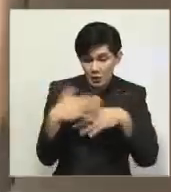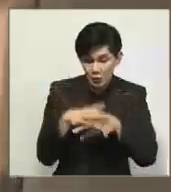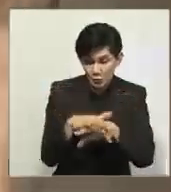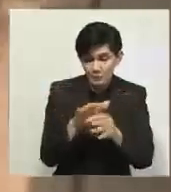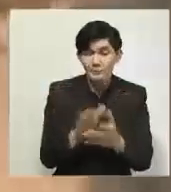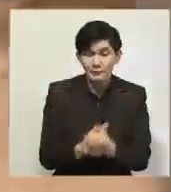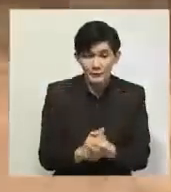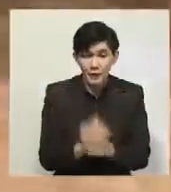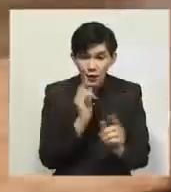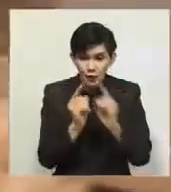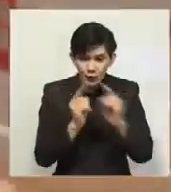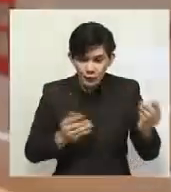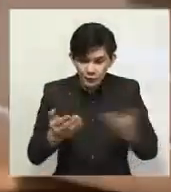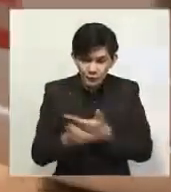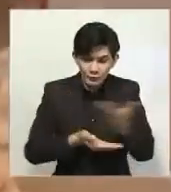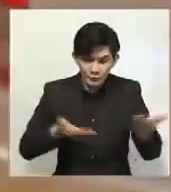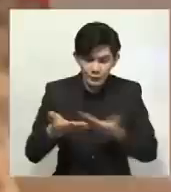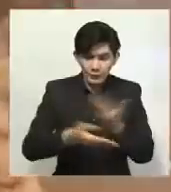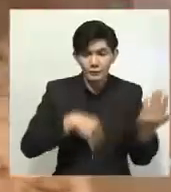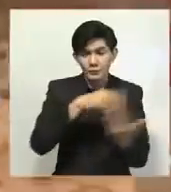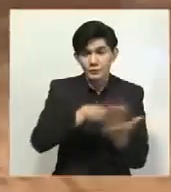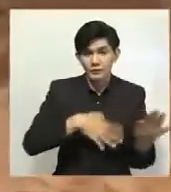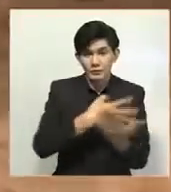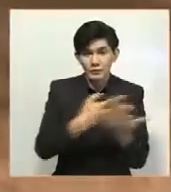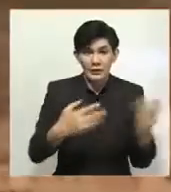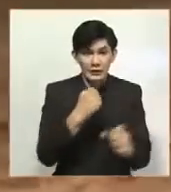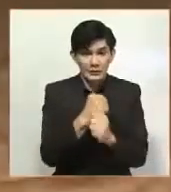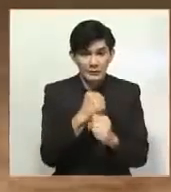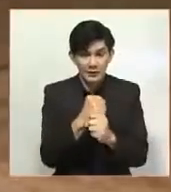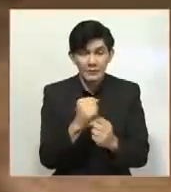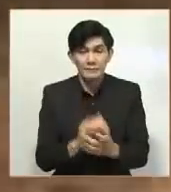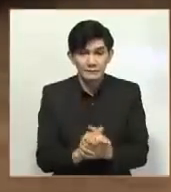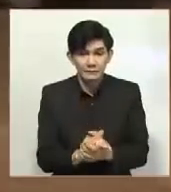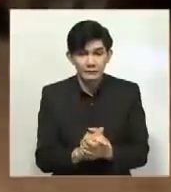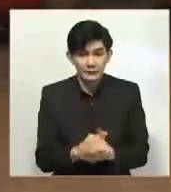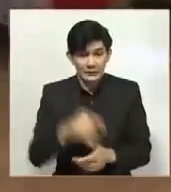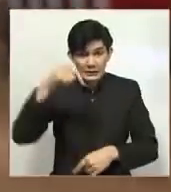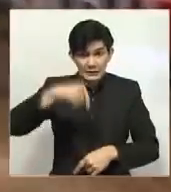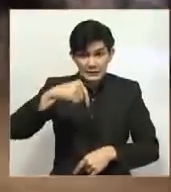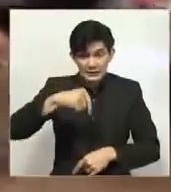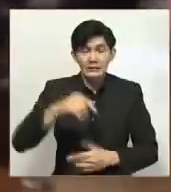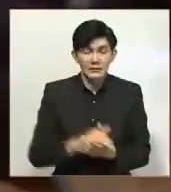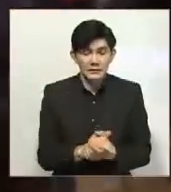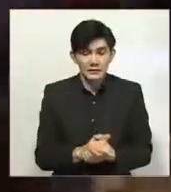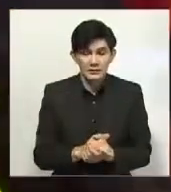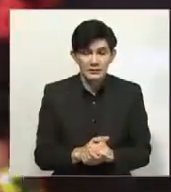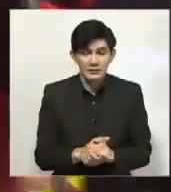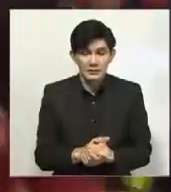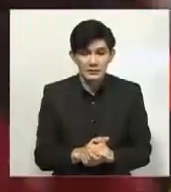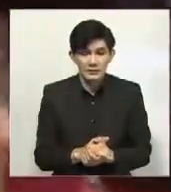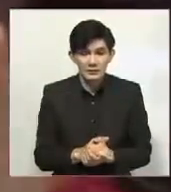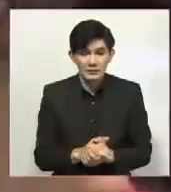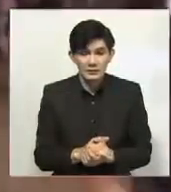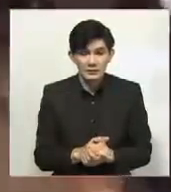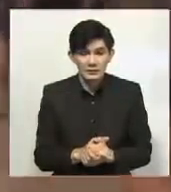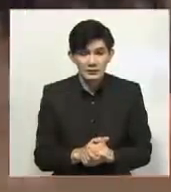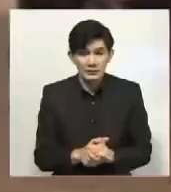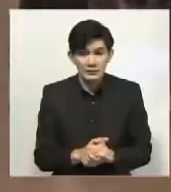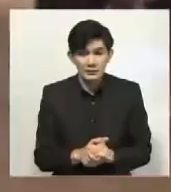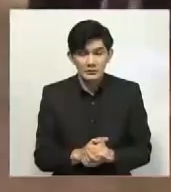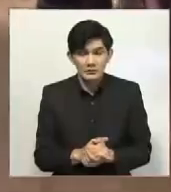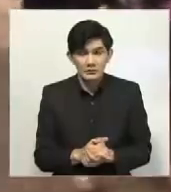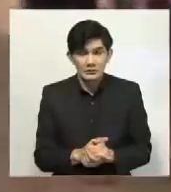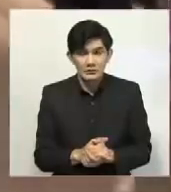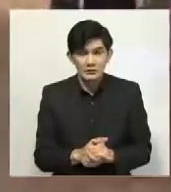มีการหารือถึงแผนในการปฏิบัติงานอยู่โดยจะเห็นว่าจุดตรงนี้นะครับก็จะเป็นด้านบนนะฮะจะ